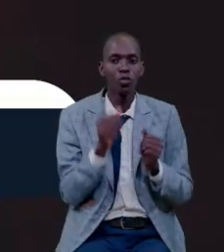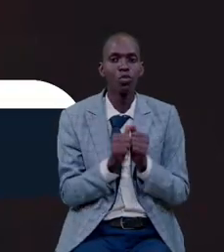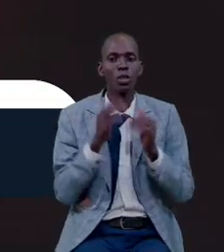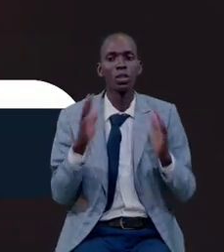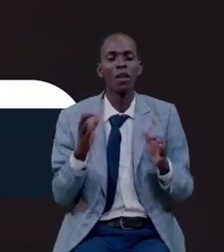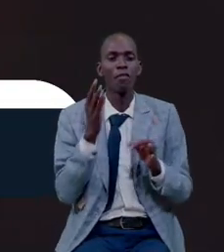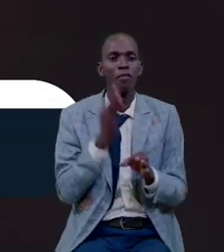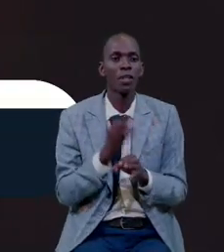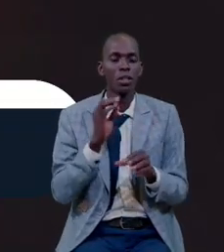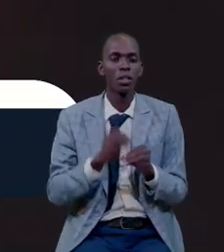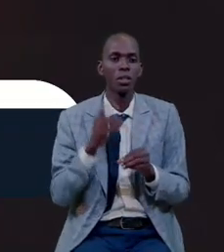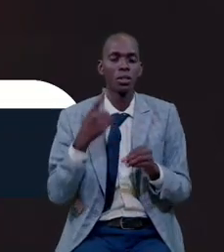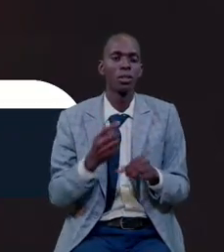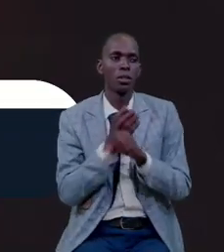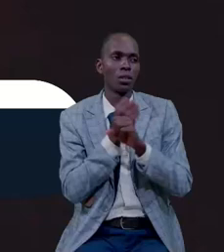superficiel